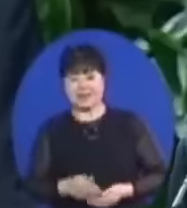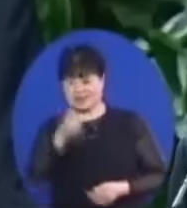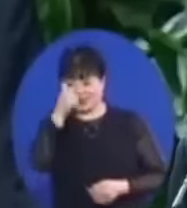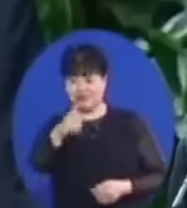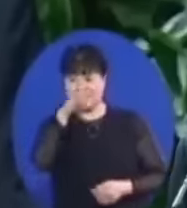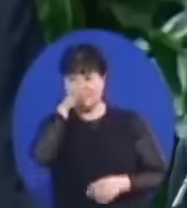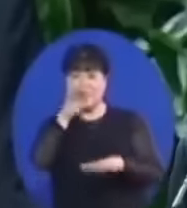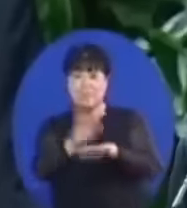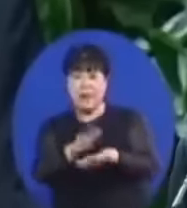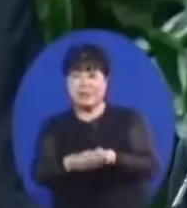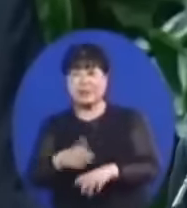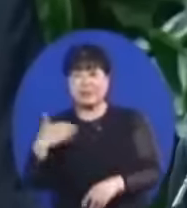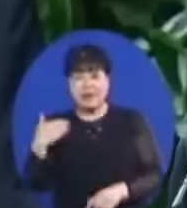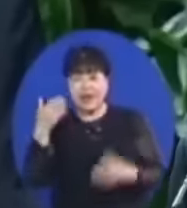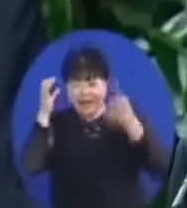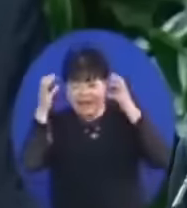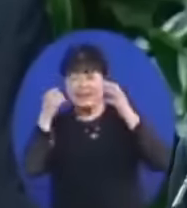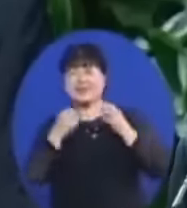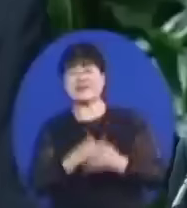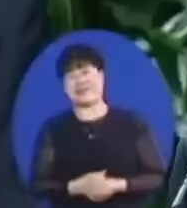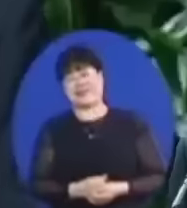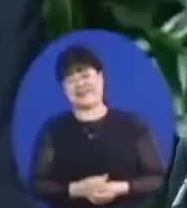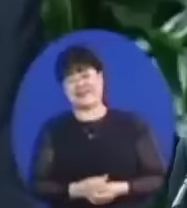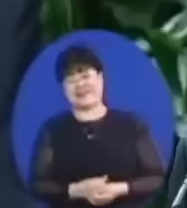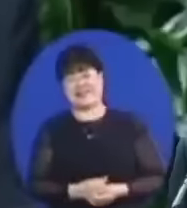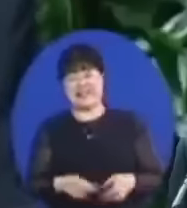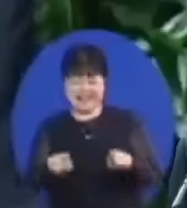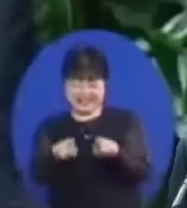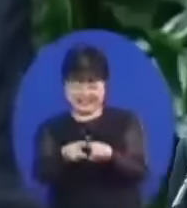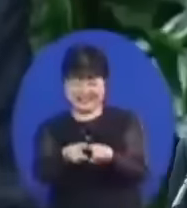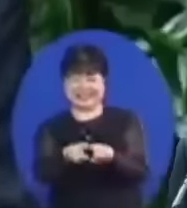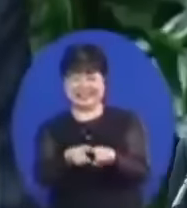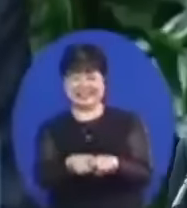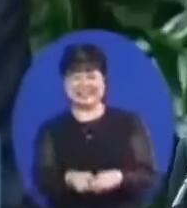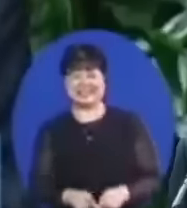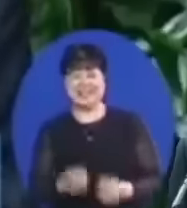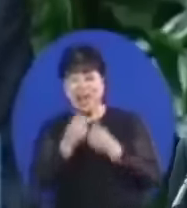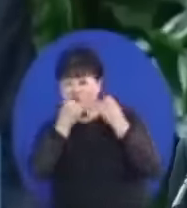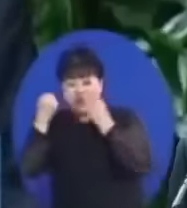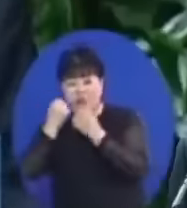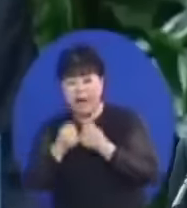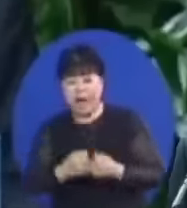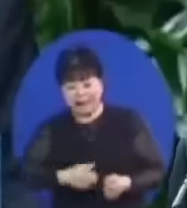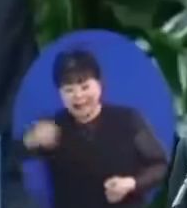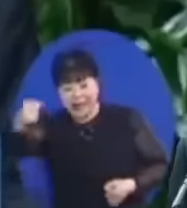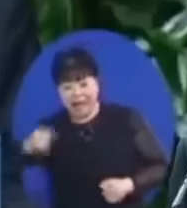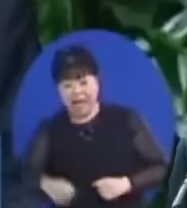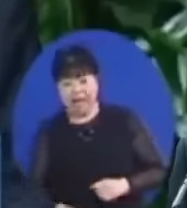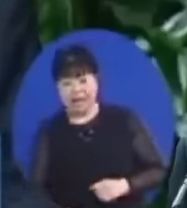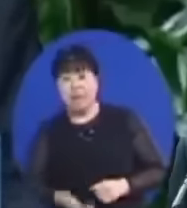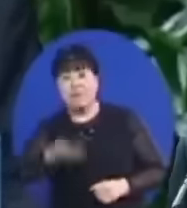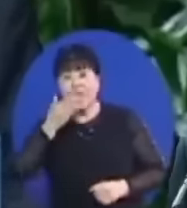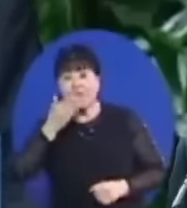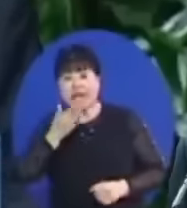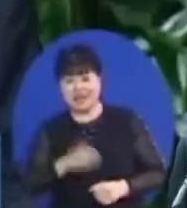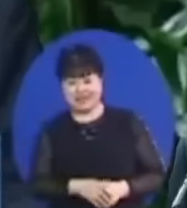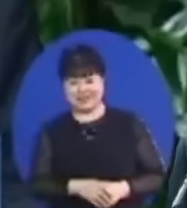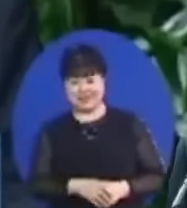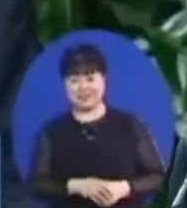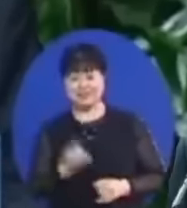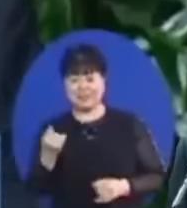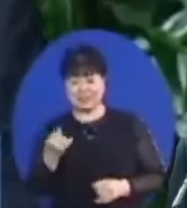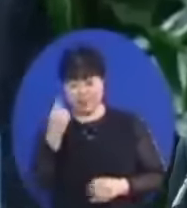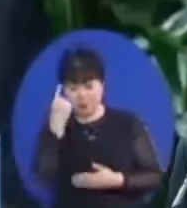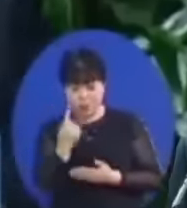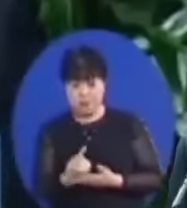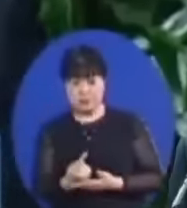주인인 바치도 몰랐습니다. 그때 어린아이니까. 그래 그 애와 함께 수박을 따서 먹으니까 어떤 사람이